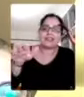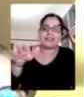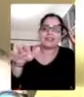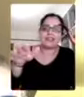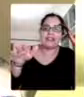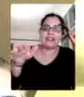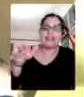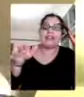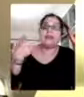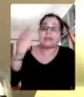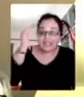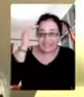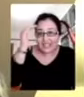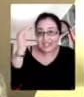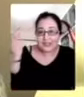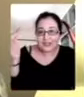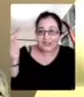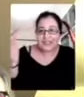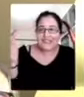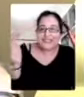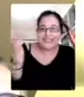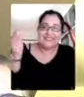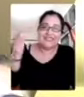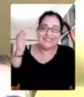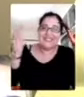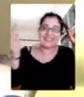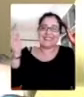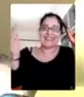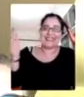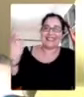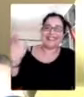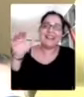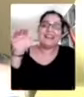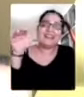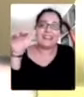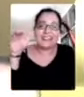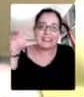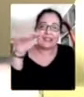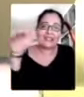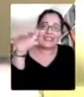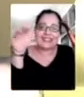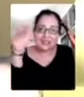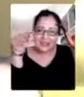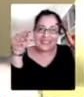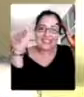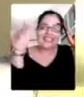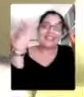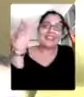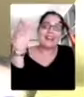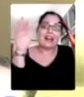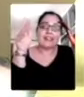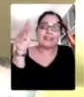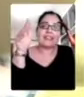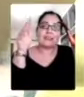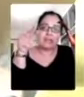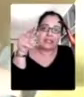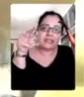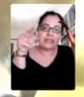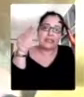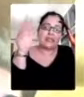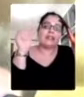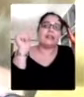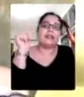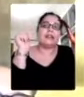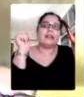Şey, bir taraftan iş düşünüyorum. Fiyata kaydım. Genel olarak süreç haftada